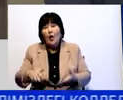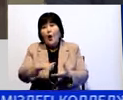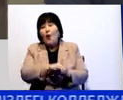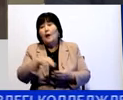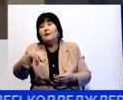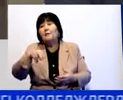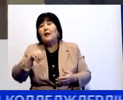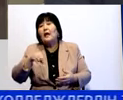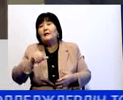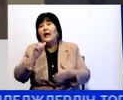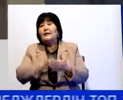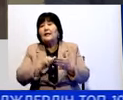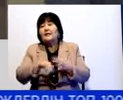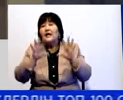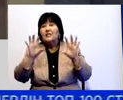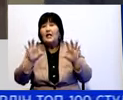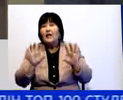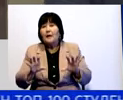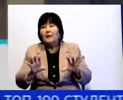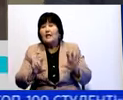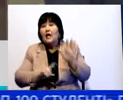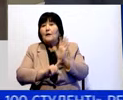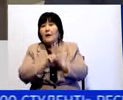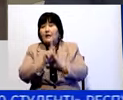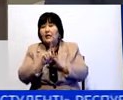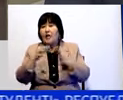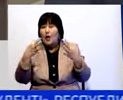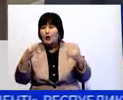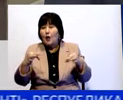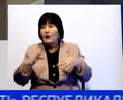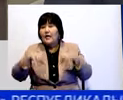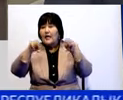палата негізгі заңнамалық бастамаларды тәуелсіз